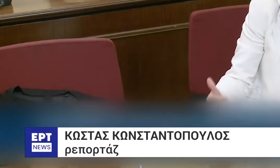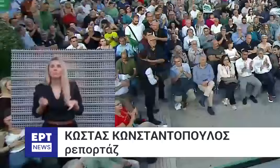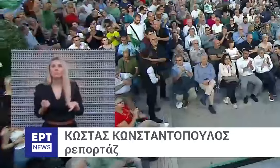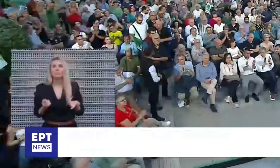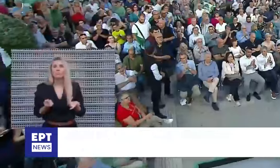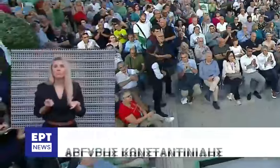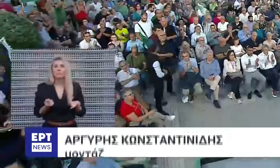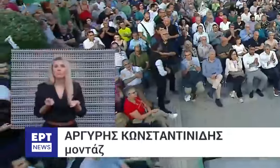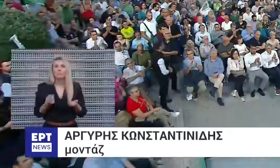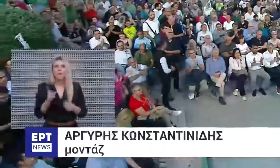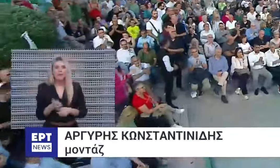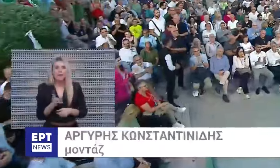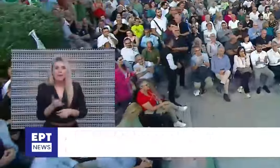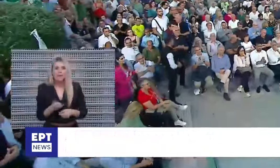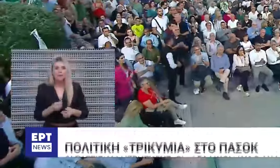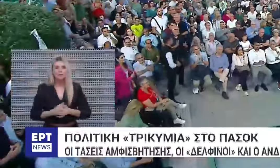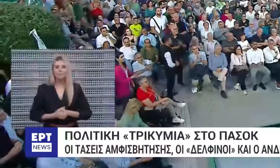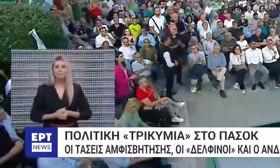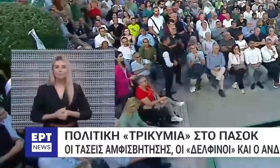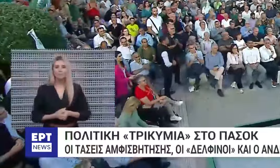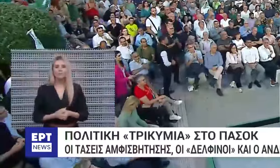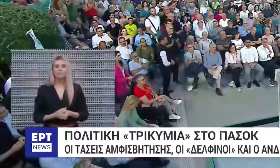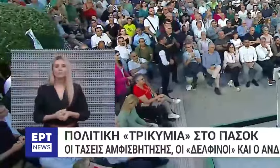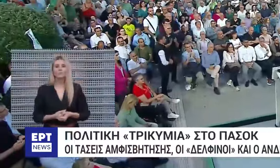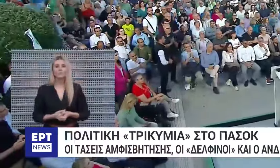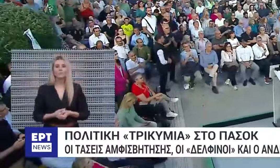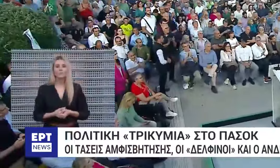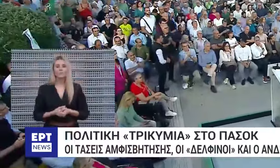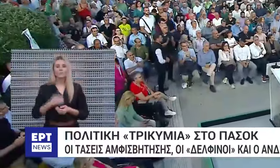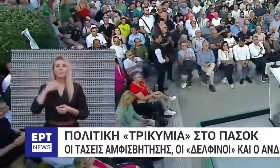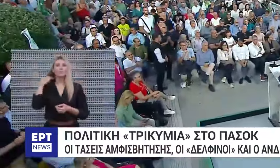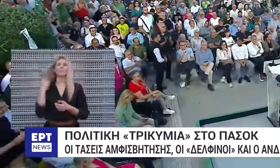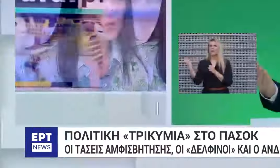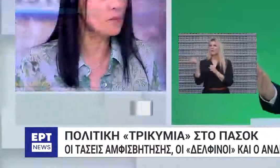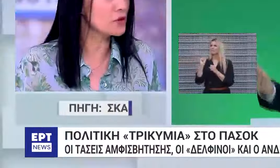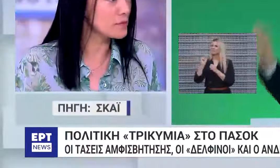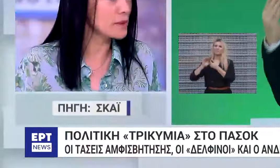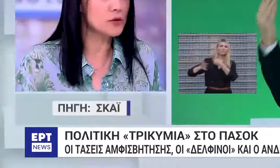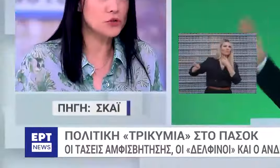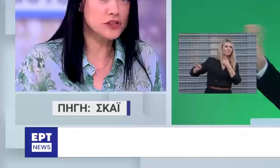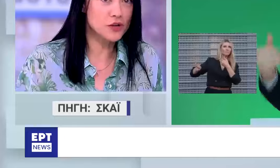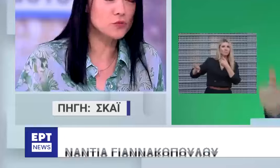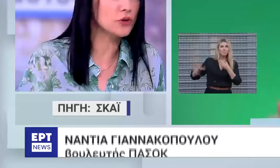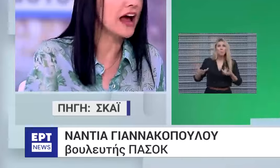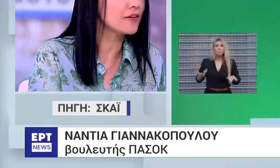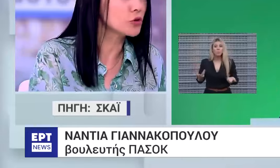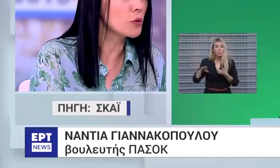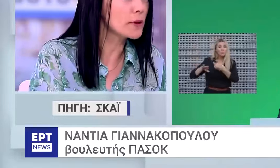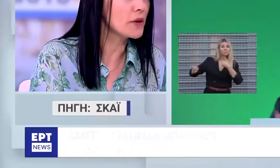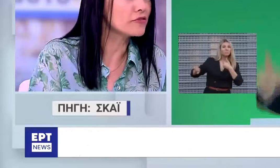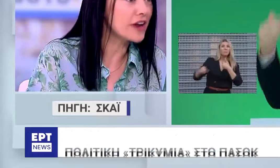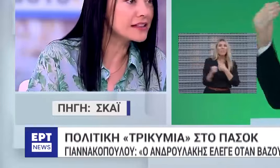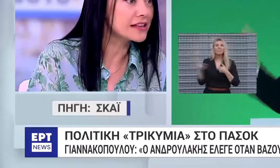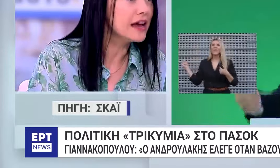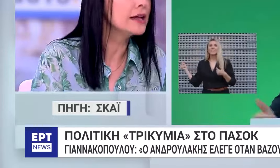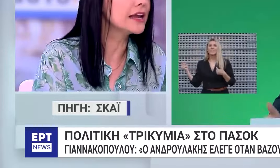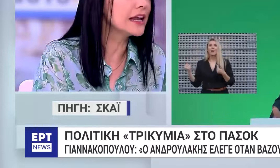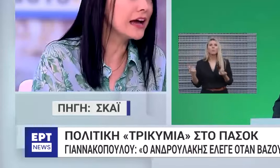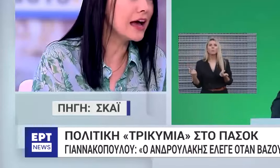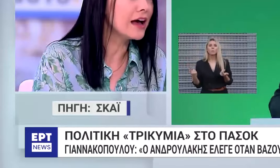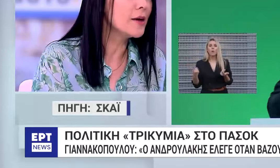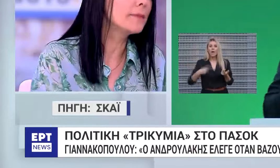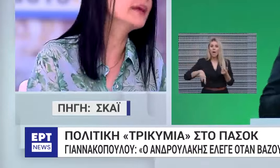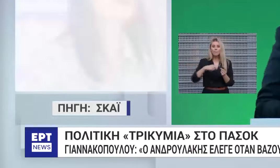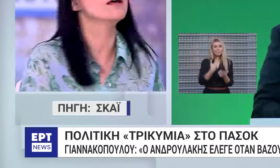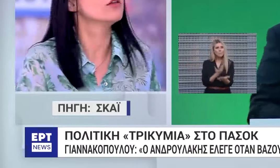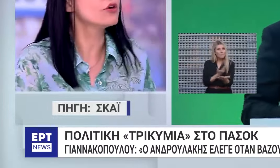ηγεσίας. Οι πολιτικές εκφράζονται από πρόσωπα. Ο Νίκος Ανδρουλάκης τι εκφράζει? Αυτό λοιπόν δεν πρέπει να το συζητήσουμε, ότι αυτό το οποίο εκφράζει